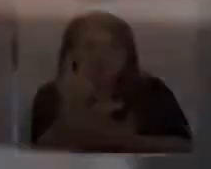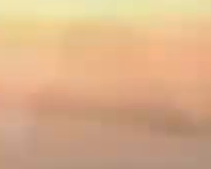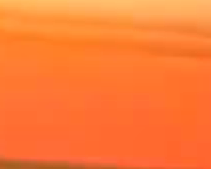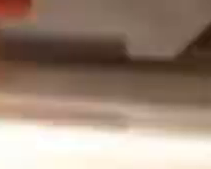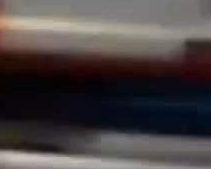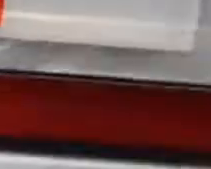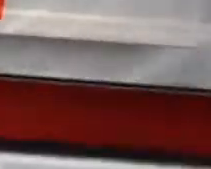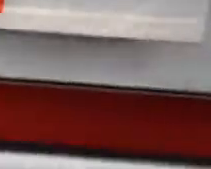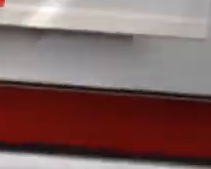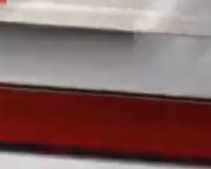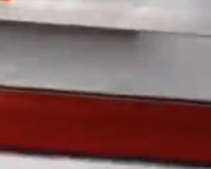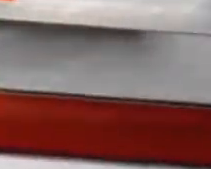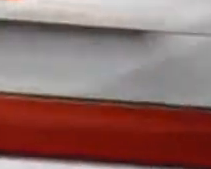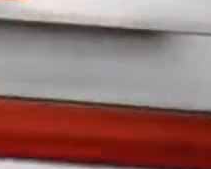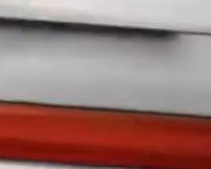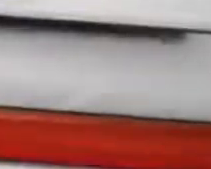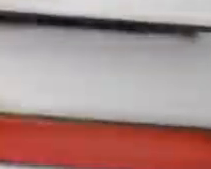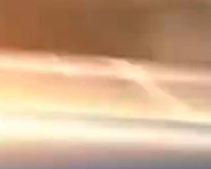Dano Tingkumpo.